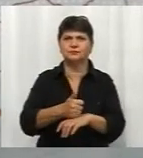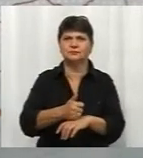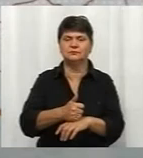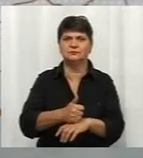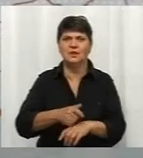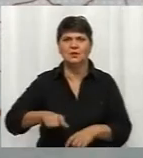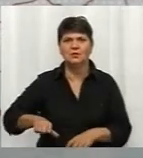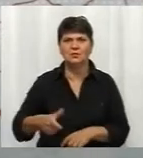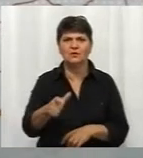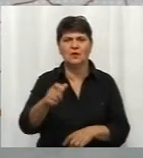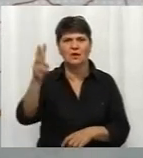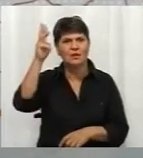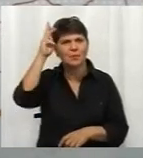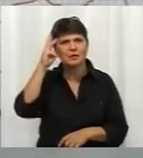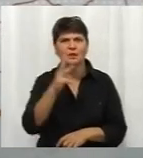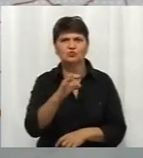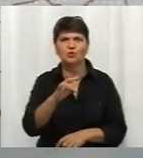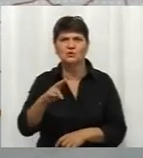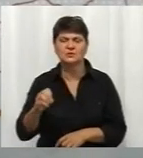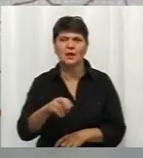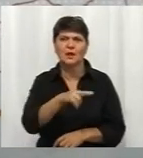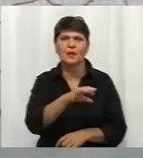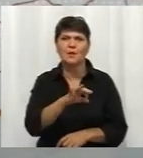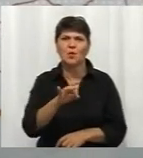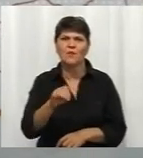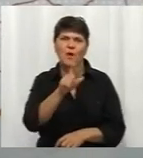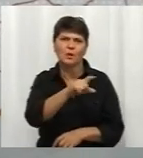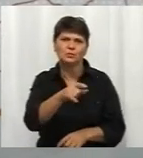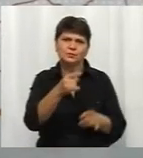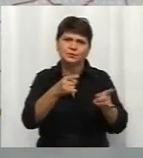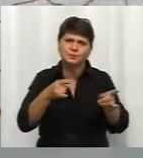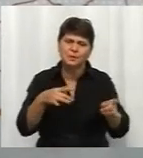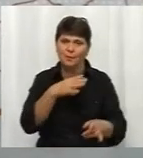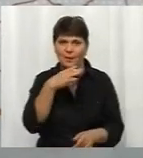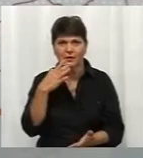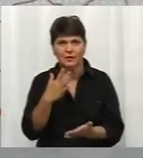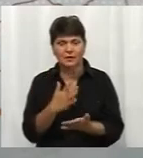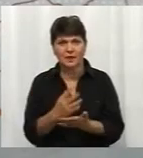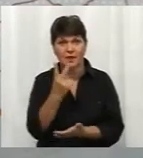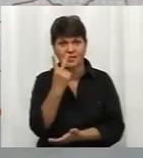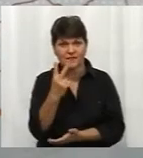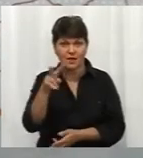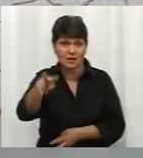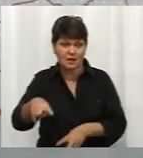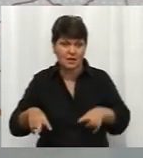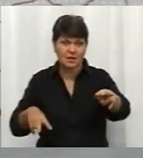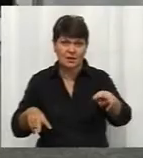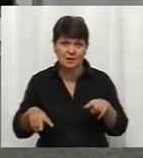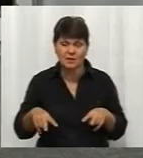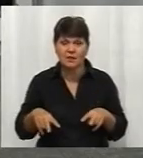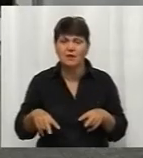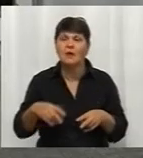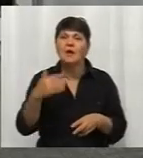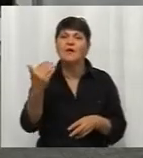вулицю Пирогова. Такі вулиці одні з найбільш насичених, там де є і по 2 смуги руху. А за якими критеріями ви